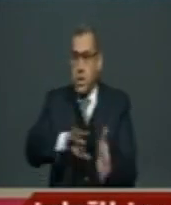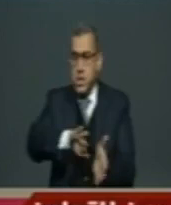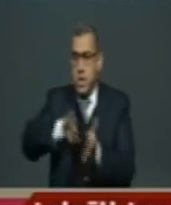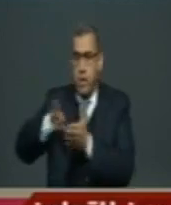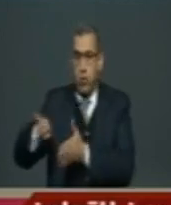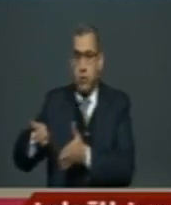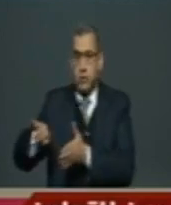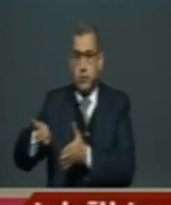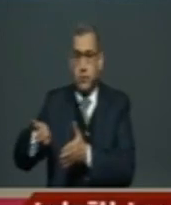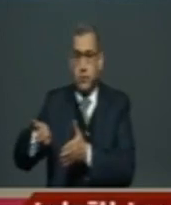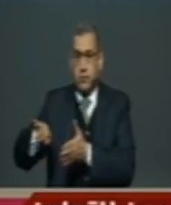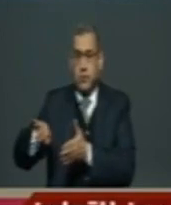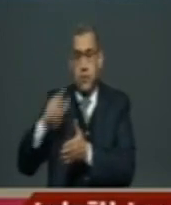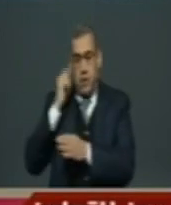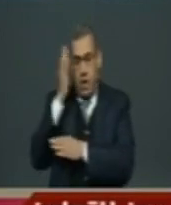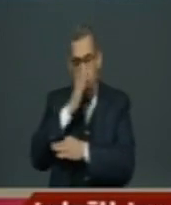كخطة